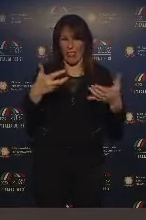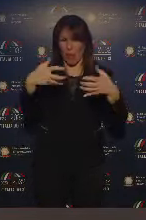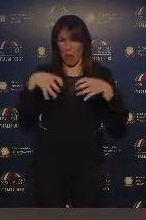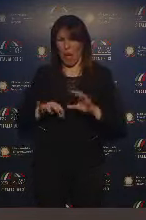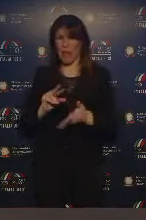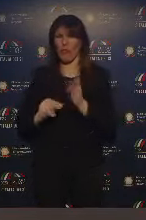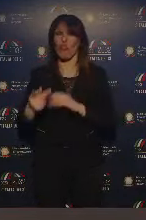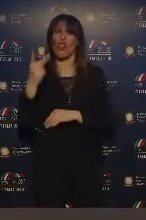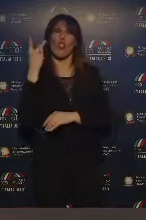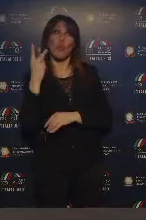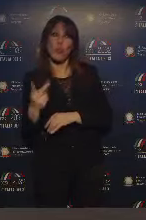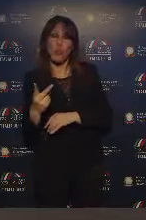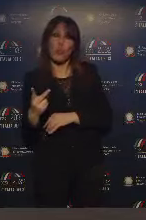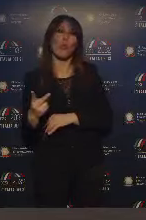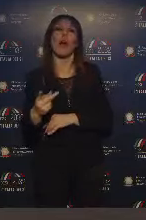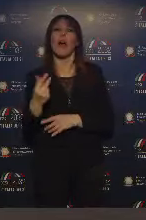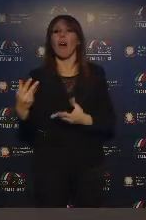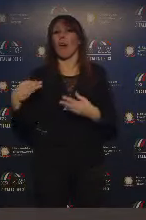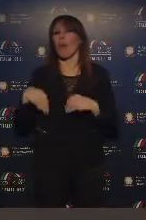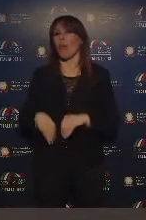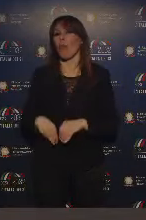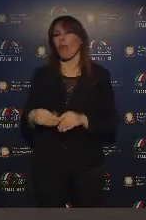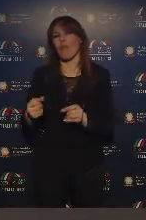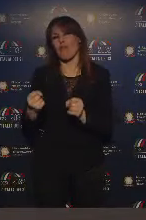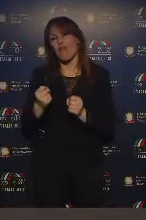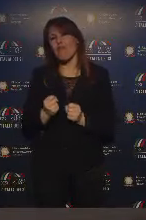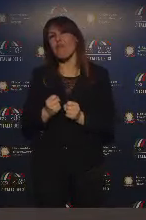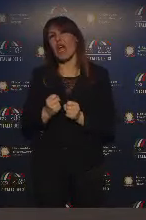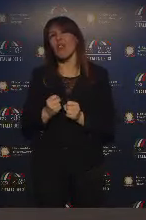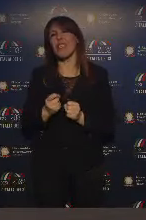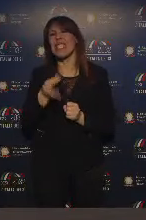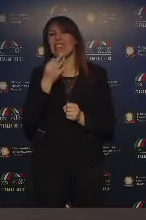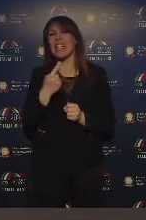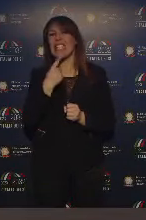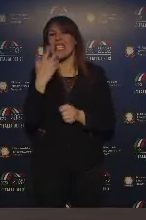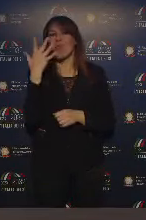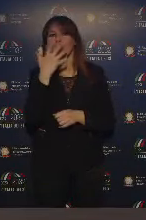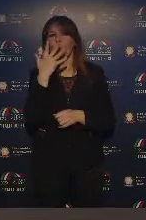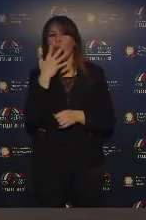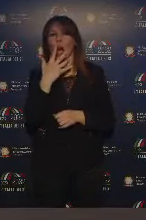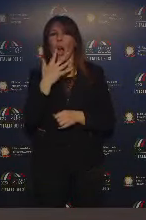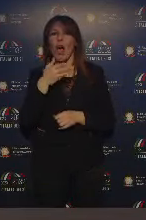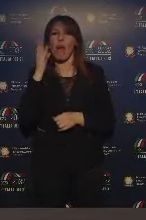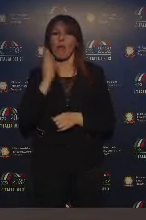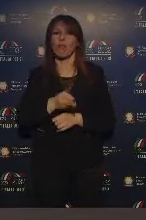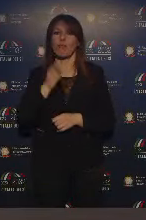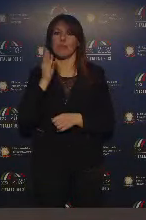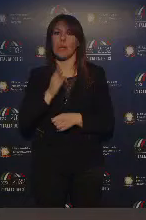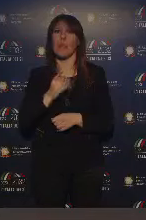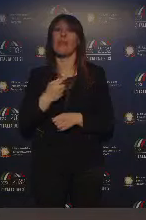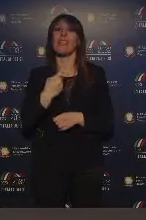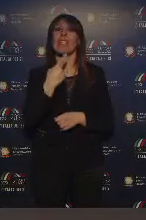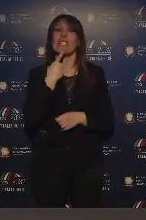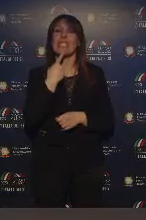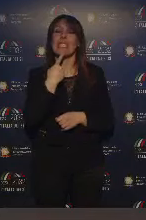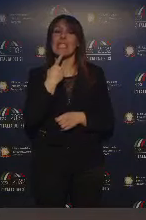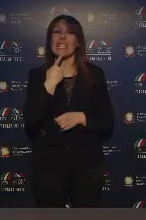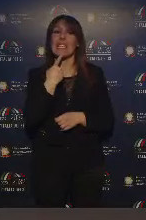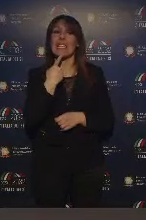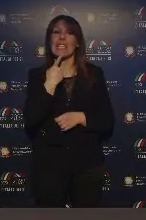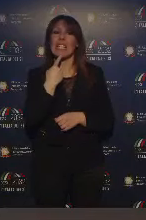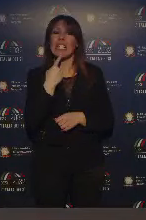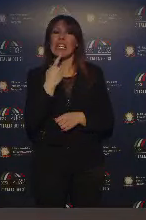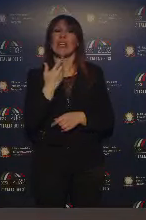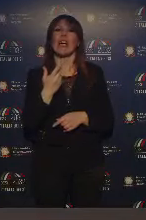di ungere passa in seconda fila Questo vuol dire che se qualcuno sbaglia gium mazzate però per